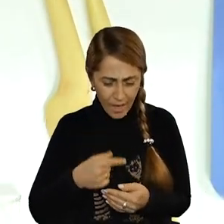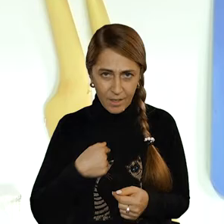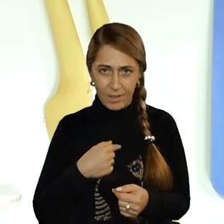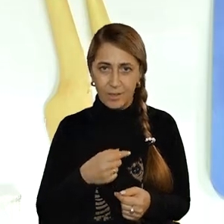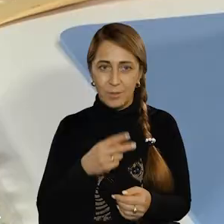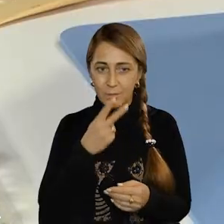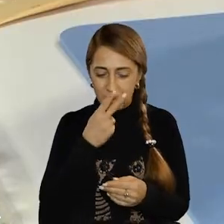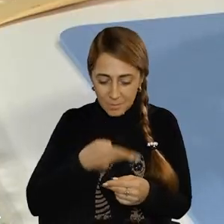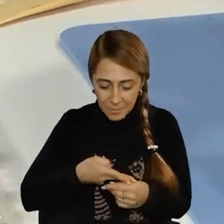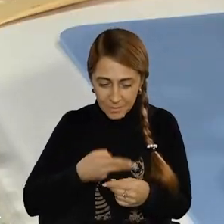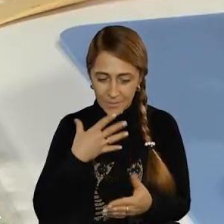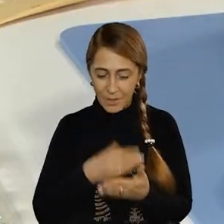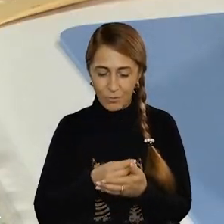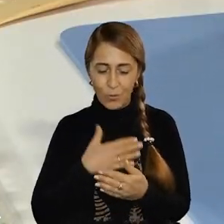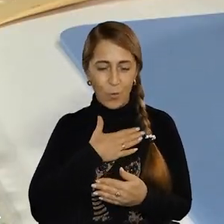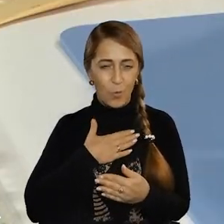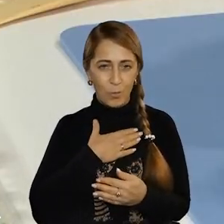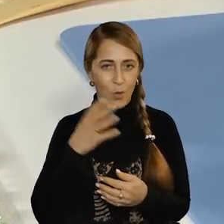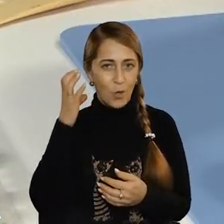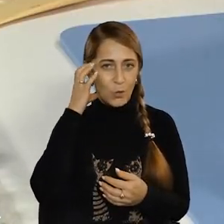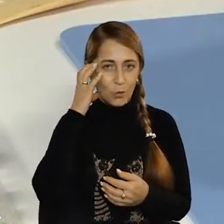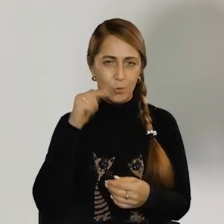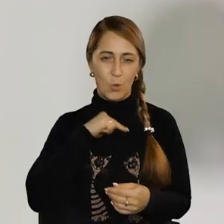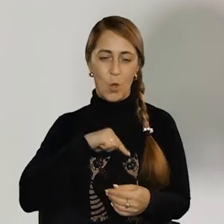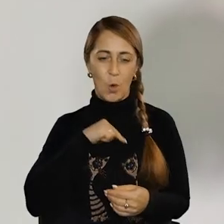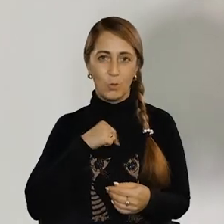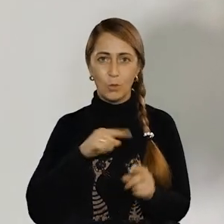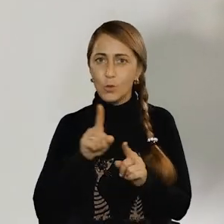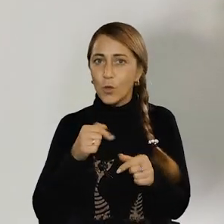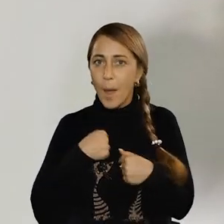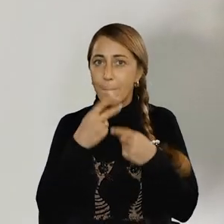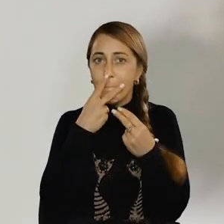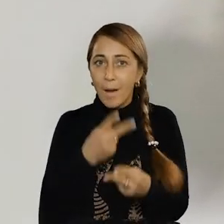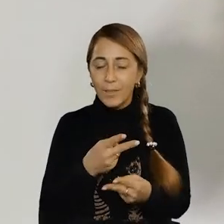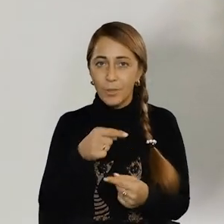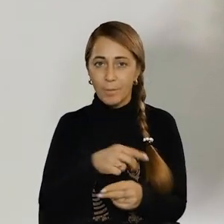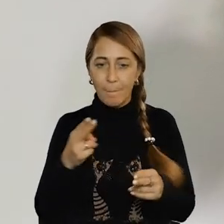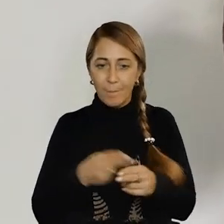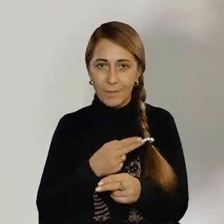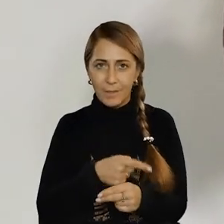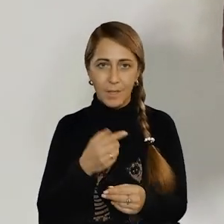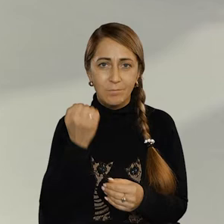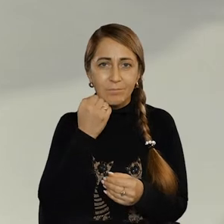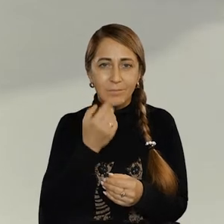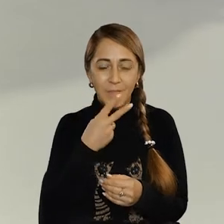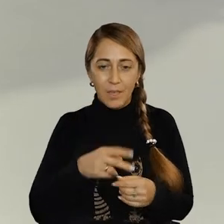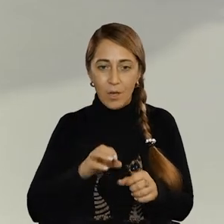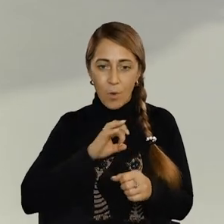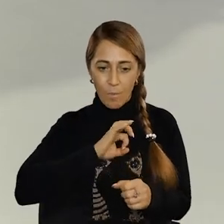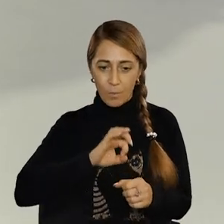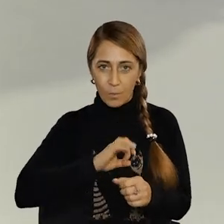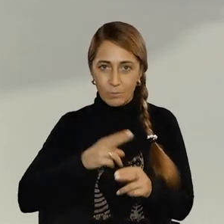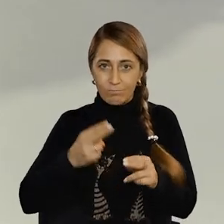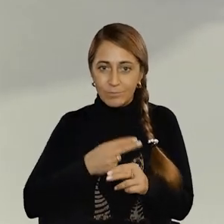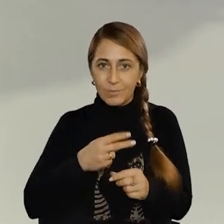Переводжу я погляд на свою улюблену чорну сорочку. І що я бачу? Із неї безсоромно відривається